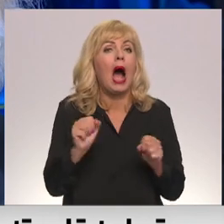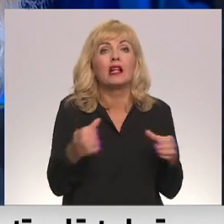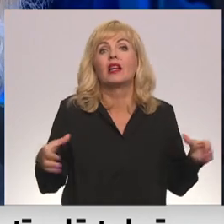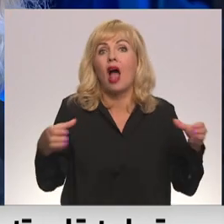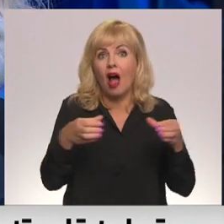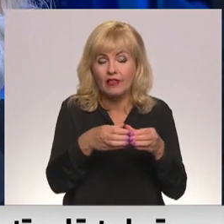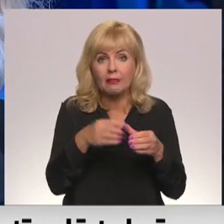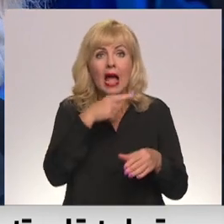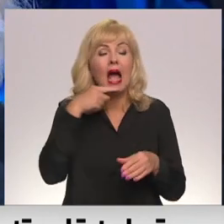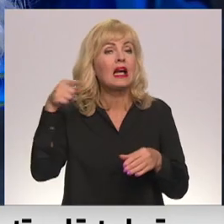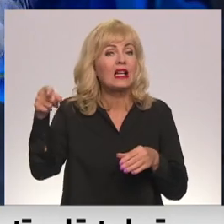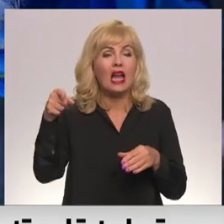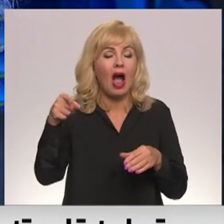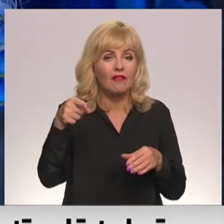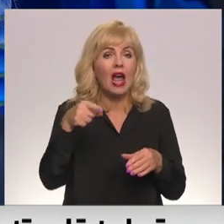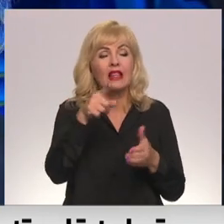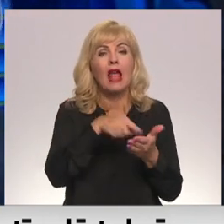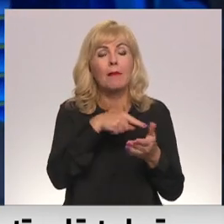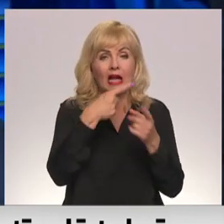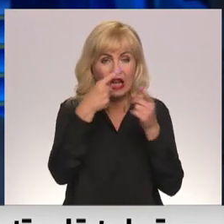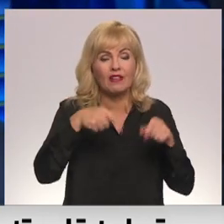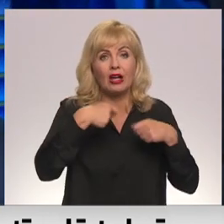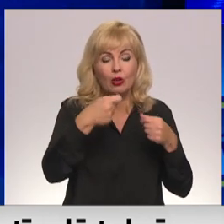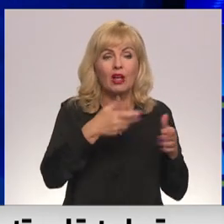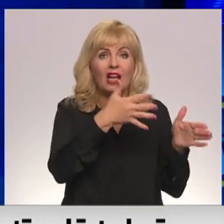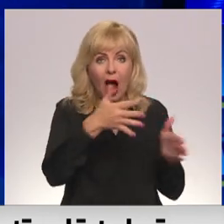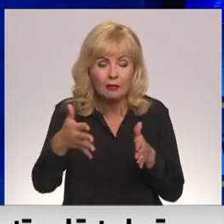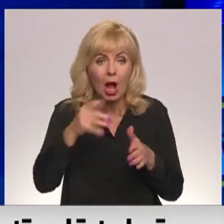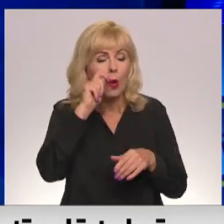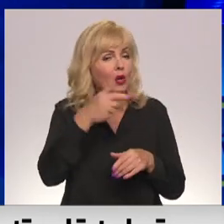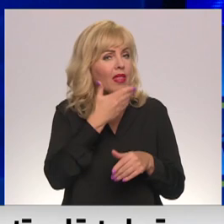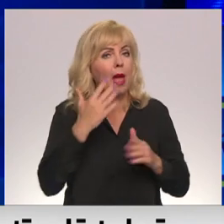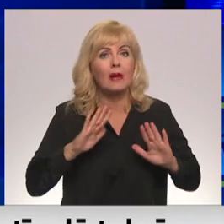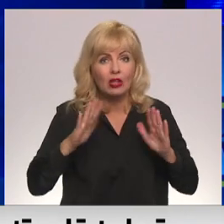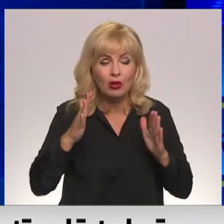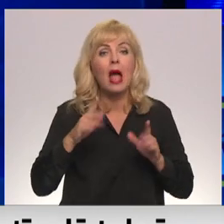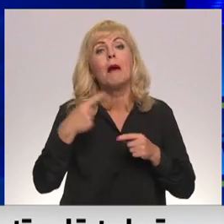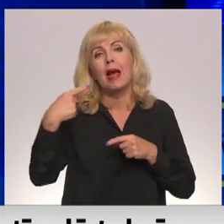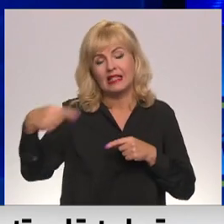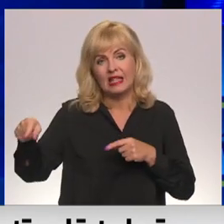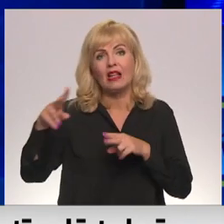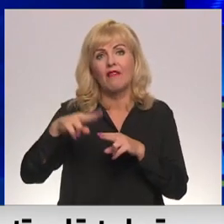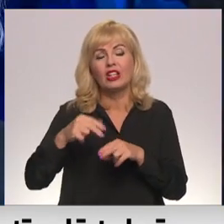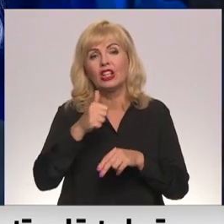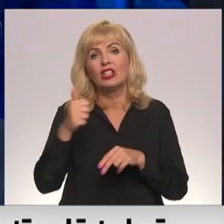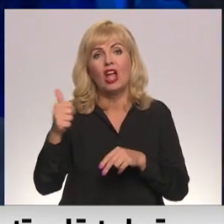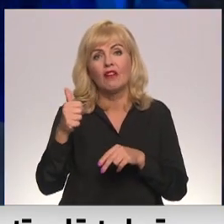Krievijas dezinformācijas kampaņa nebija pārāk veiksmīga Ukrainā, taču, diemžēl, tā bijusi sekmīga citur, īpaši